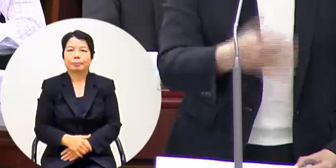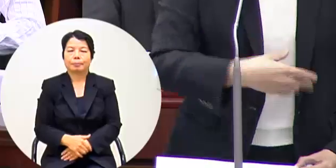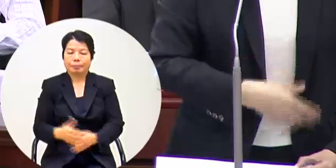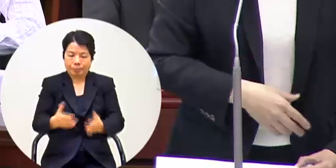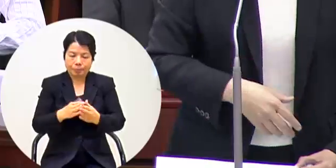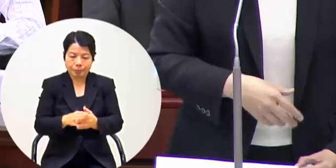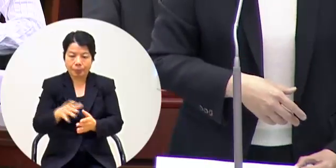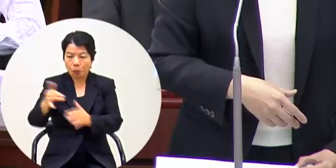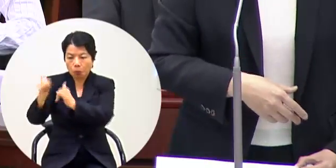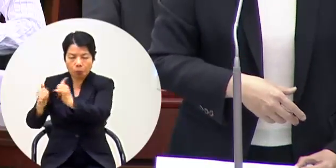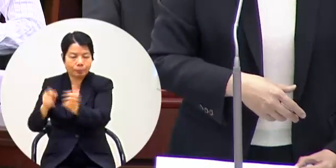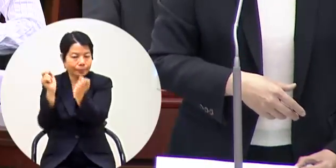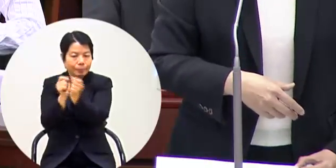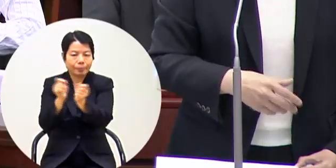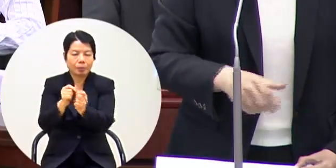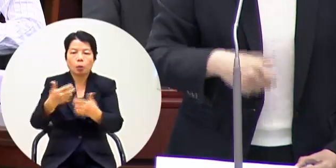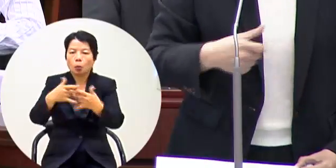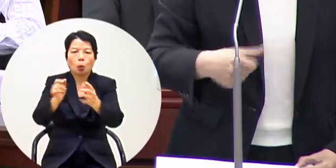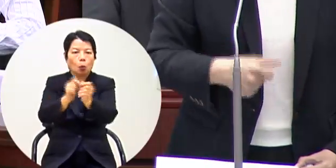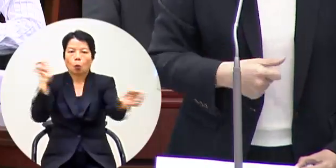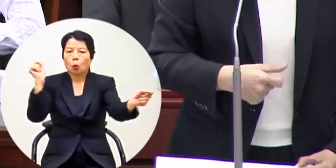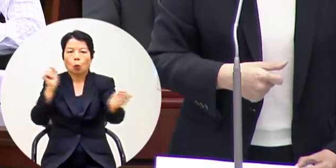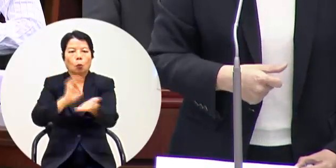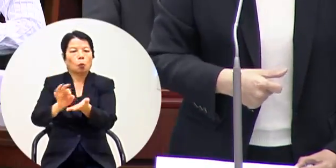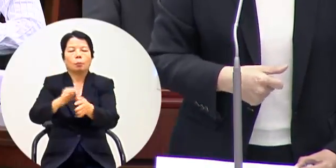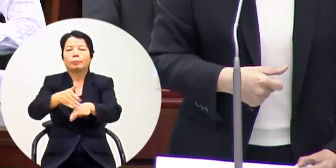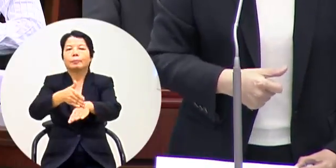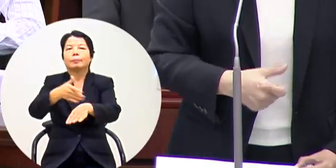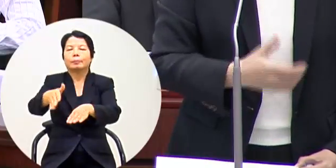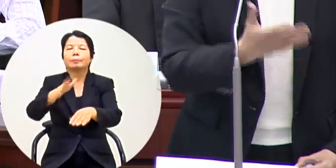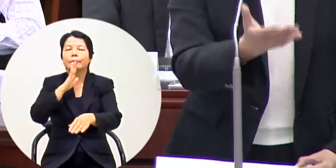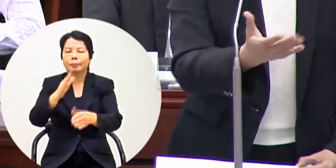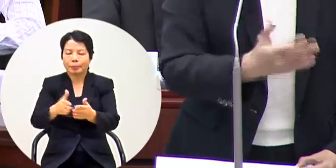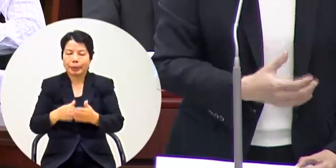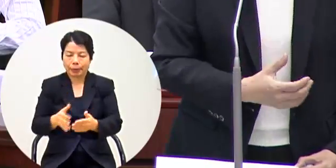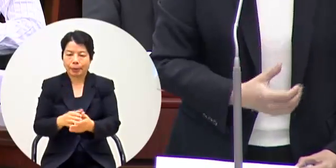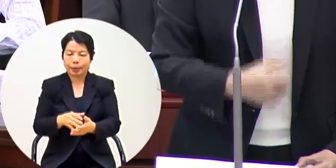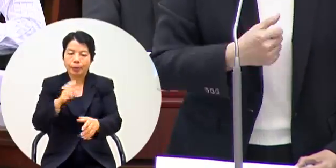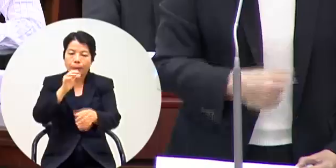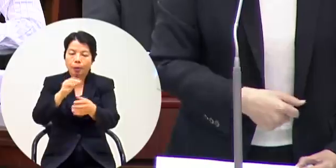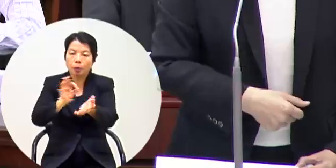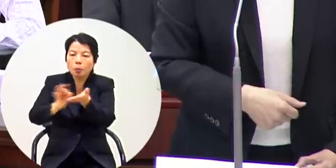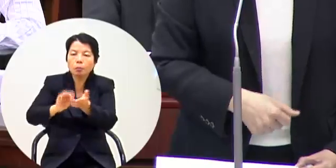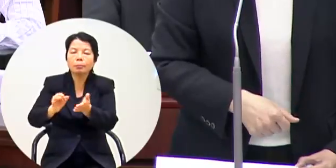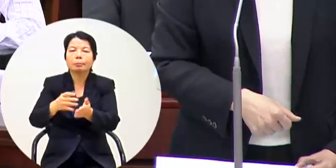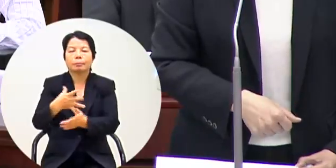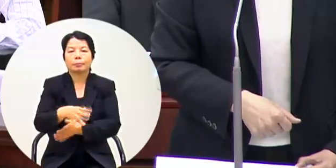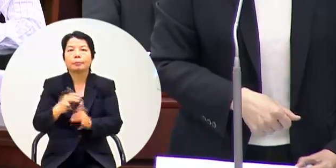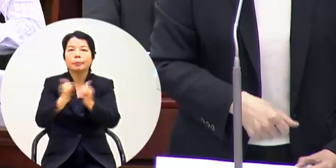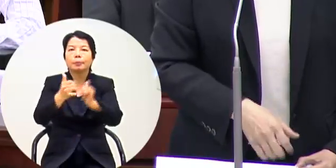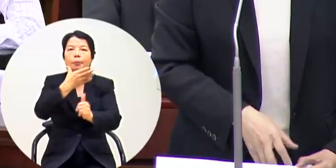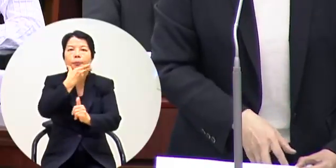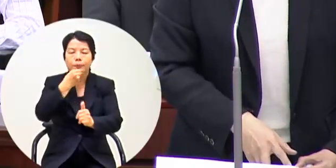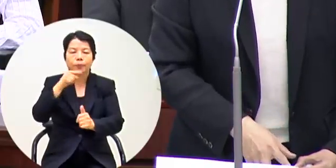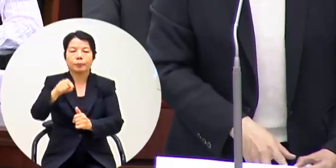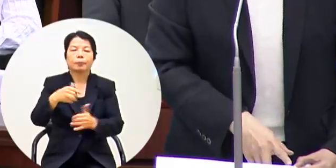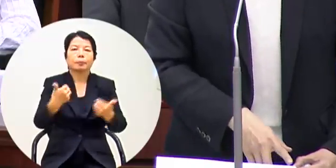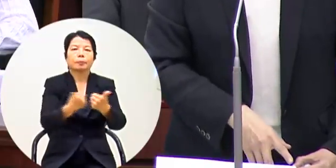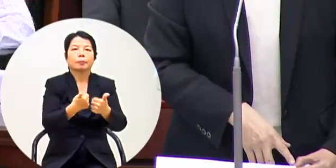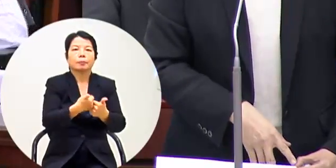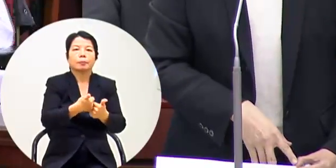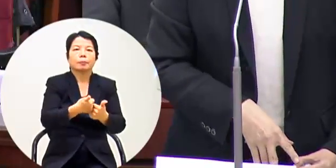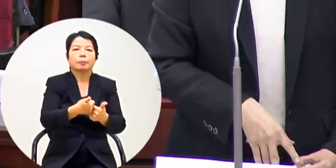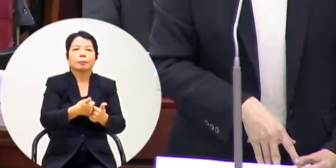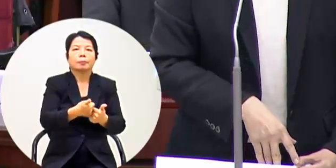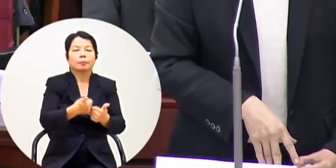远就可以获得更多的社会福利的这样子的一个直接服务。所以我想议员您说的方向也是我们现在在努力的方向。 所以我想知道